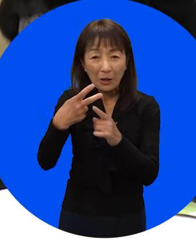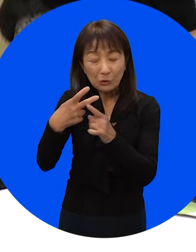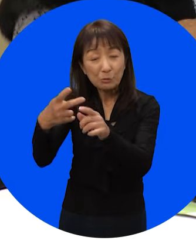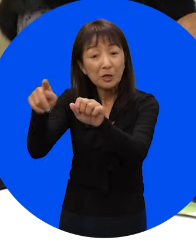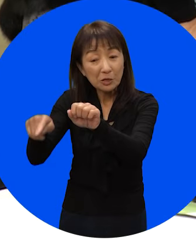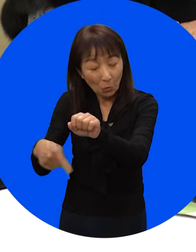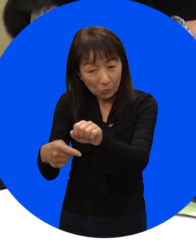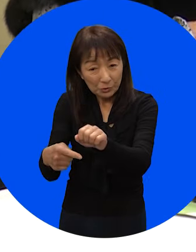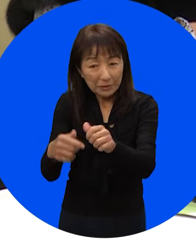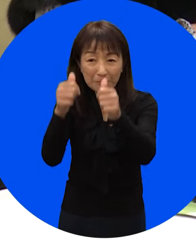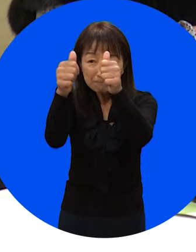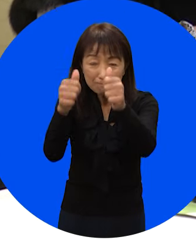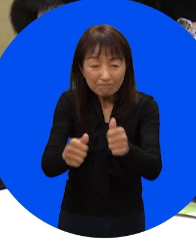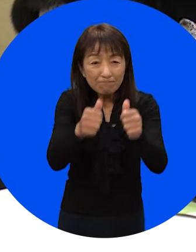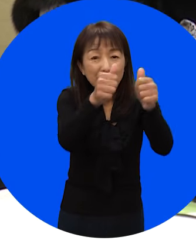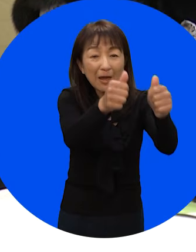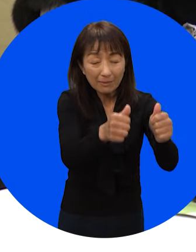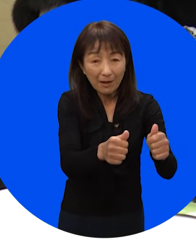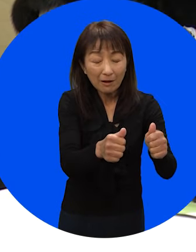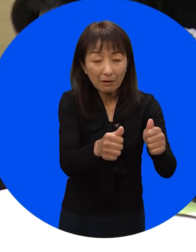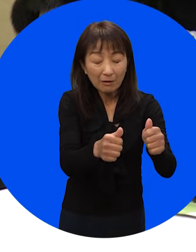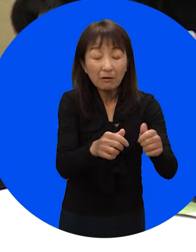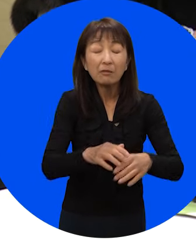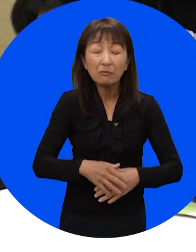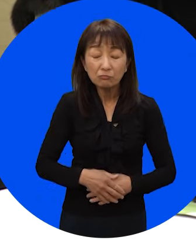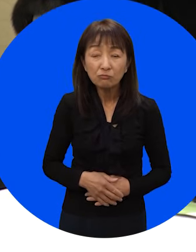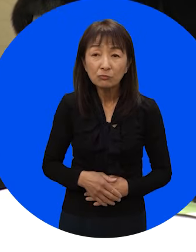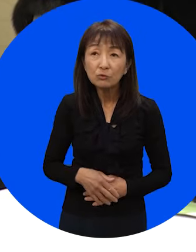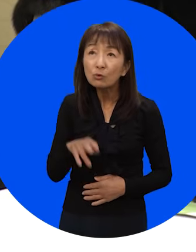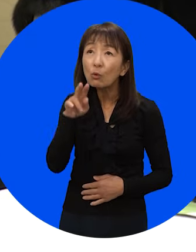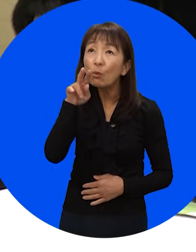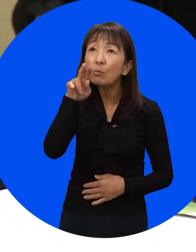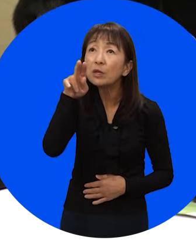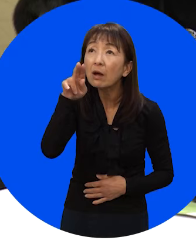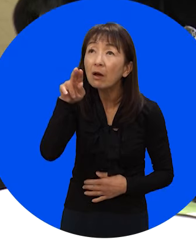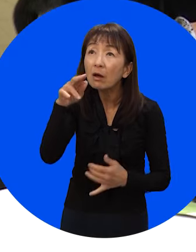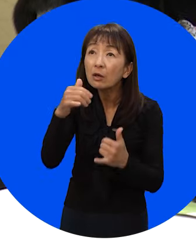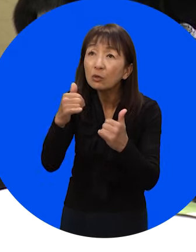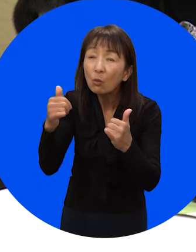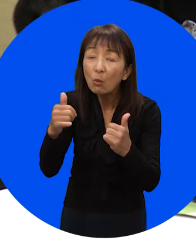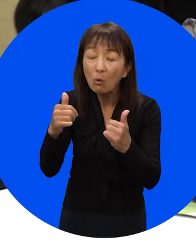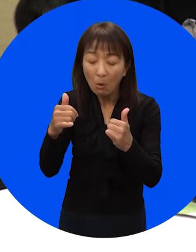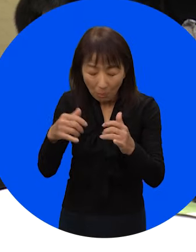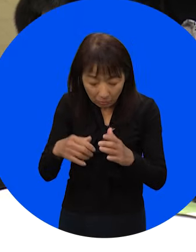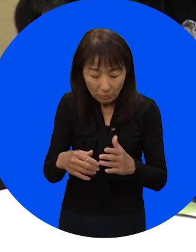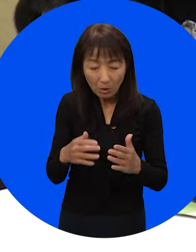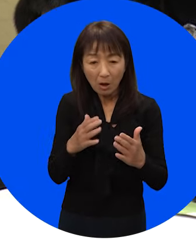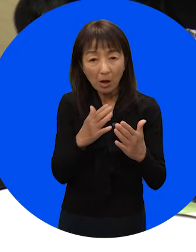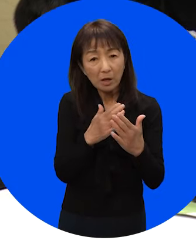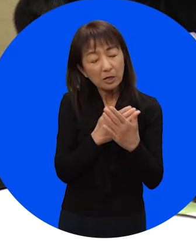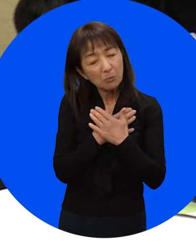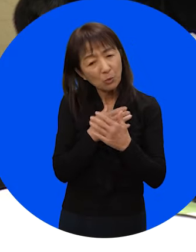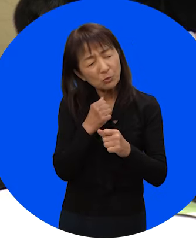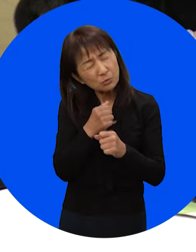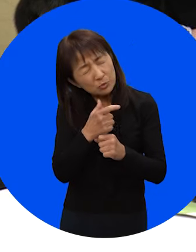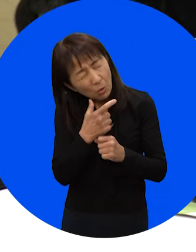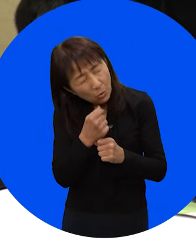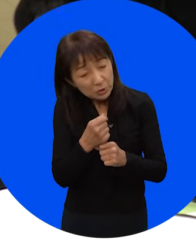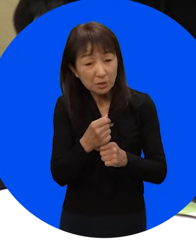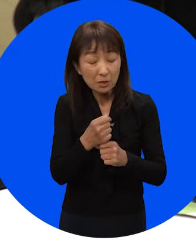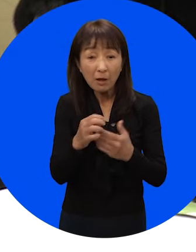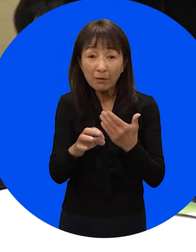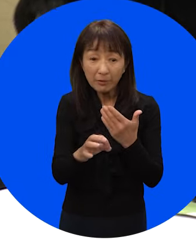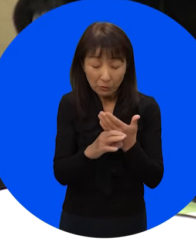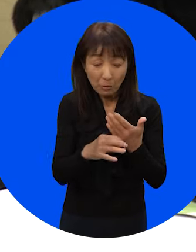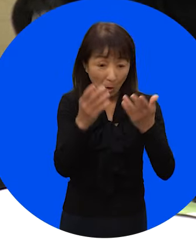やっぱり踊りをなさってる方とかお茶とかお花をなさってる方が、やっぱり着物を着られる方ですね、そういう方